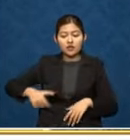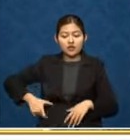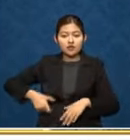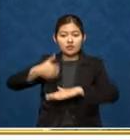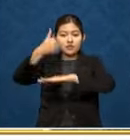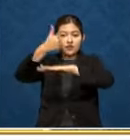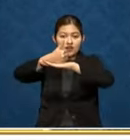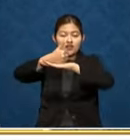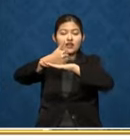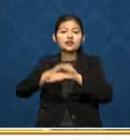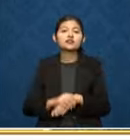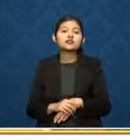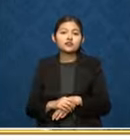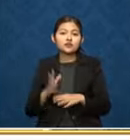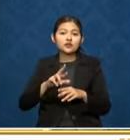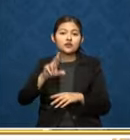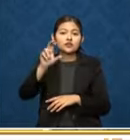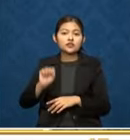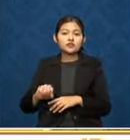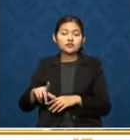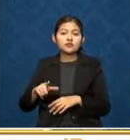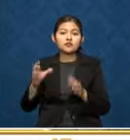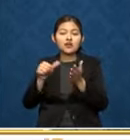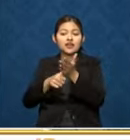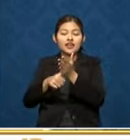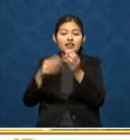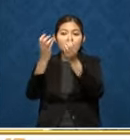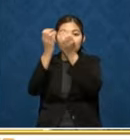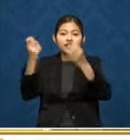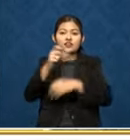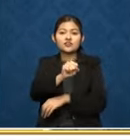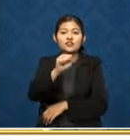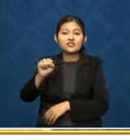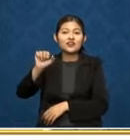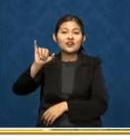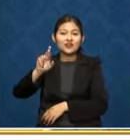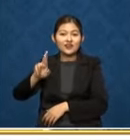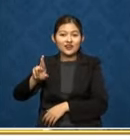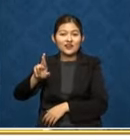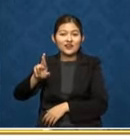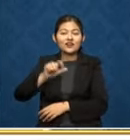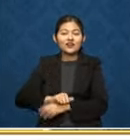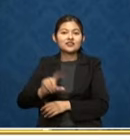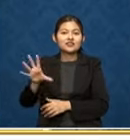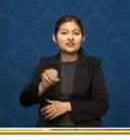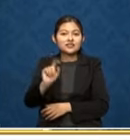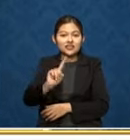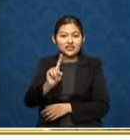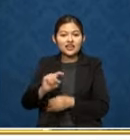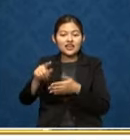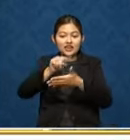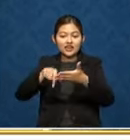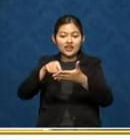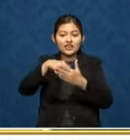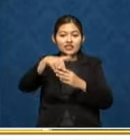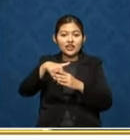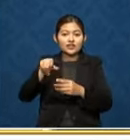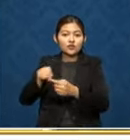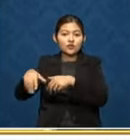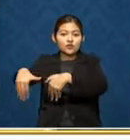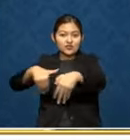ประมุขโดยสภาร่างรัฐธรรมนูญวงเล็บสสรที่มาจากการเลือกตั้งของประชา